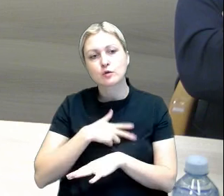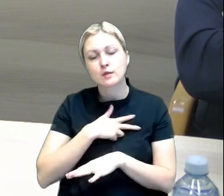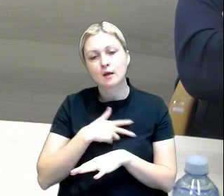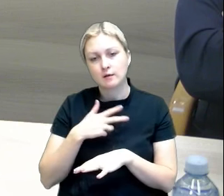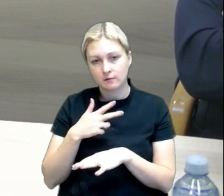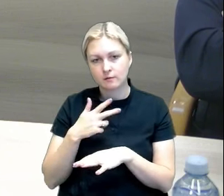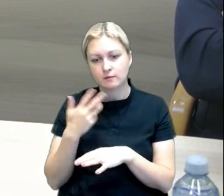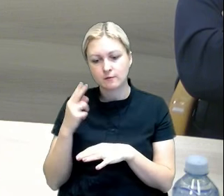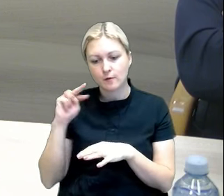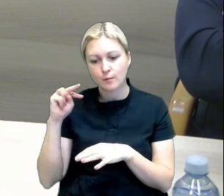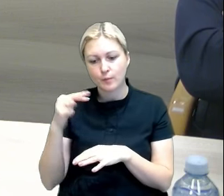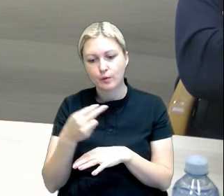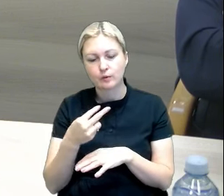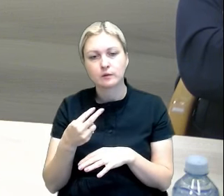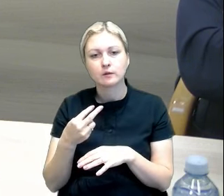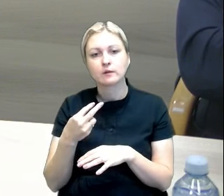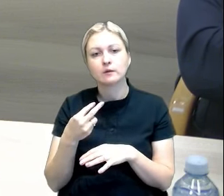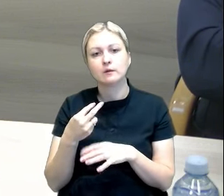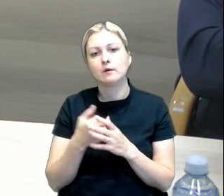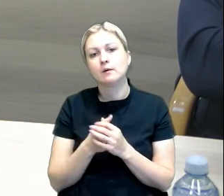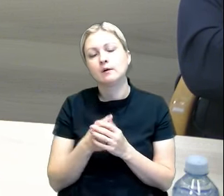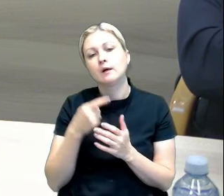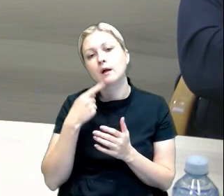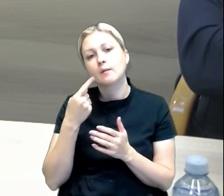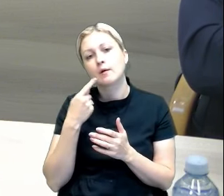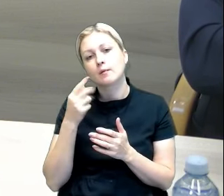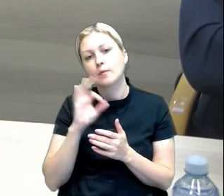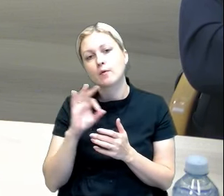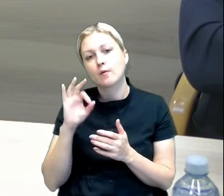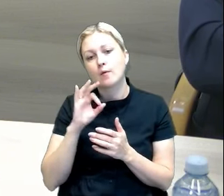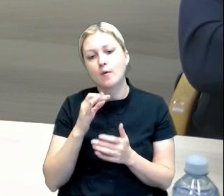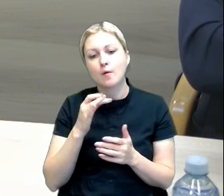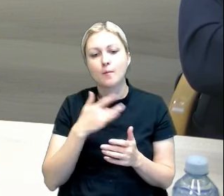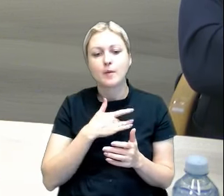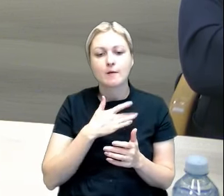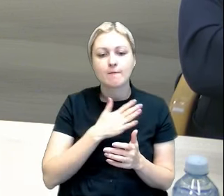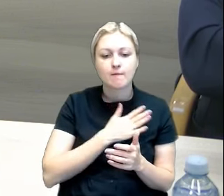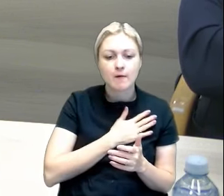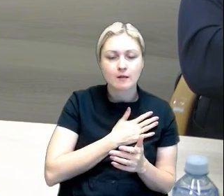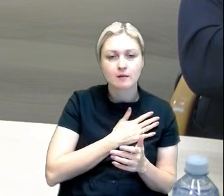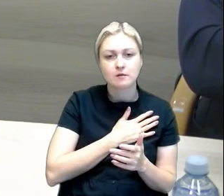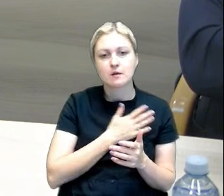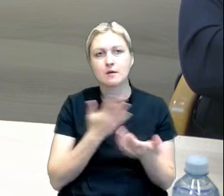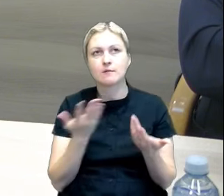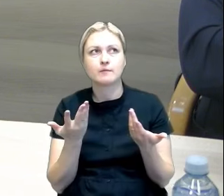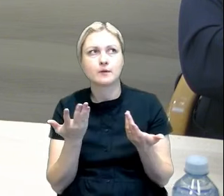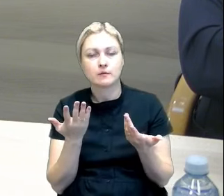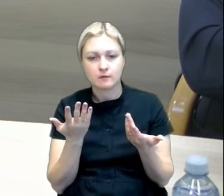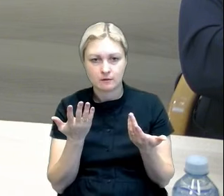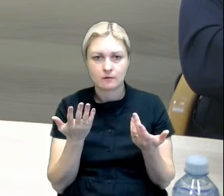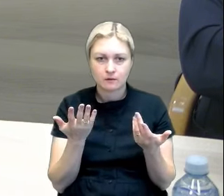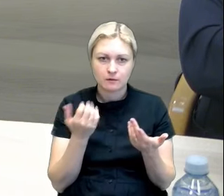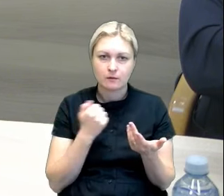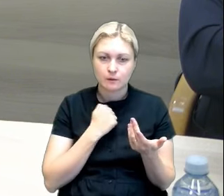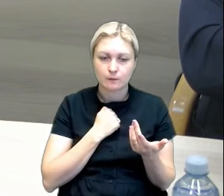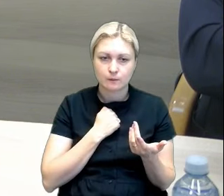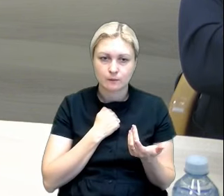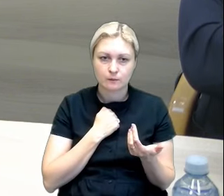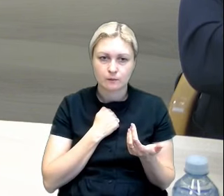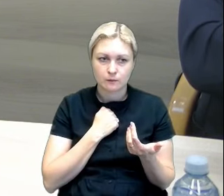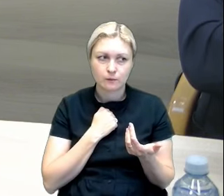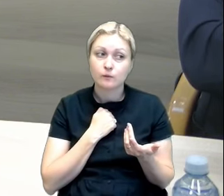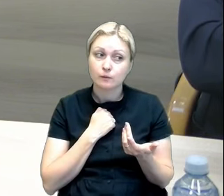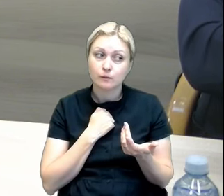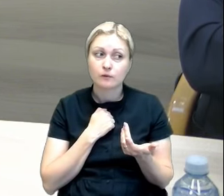ir aš suprantu tie kurie kalba apie apie privatizavimą ir tas be abejo turi irgi racijos negalima da atmesti